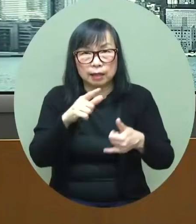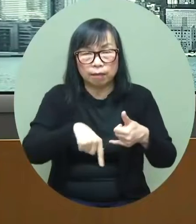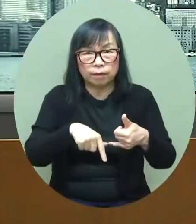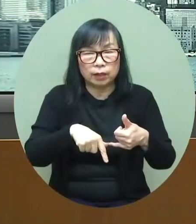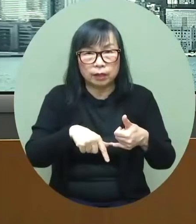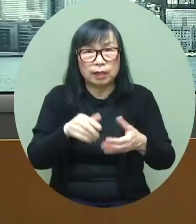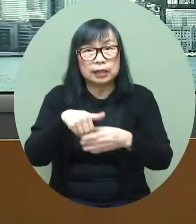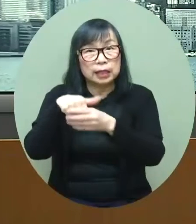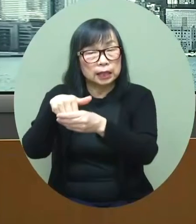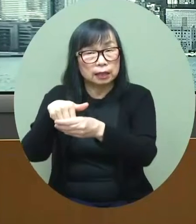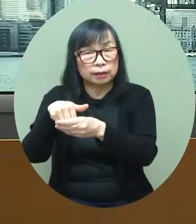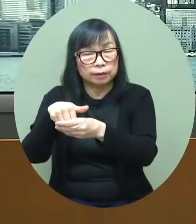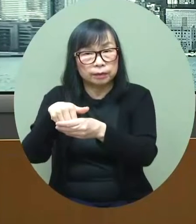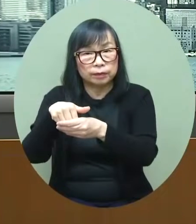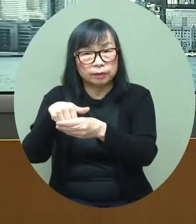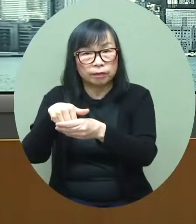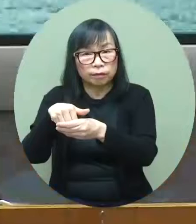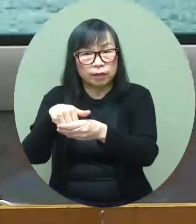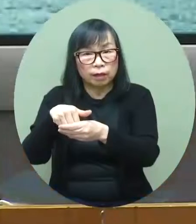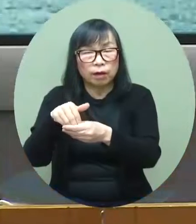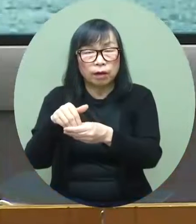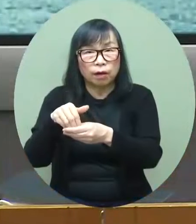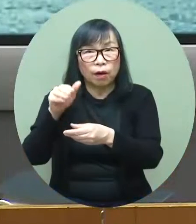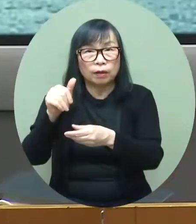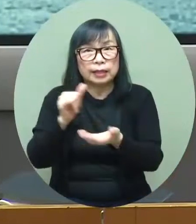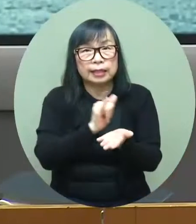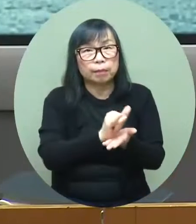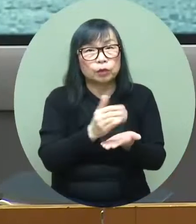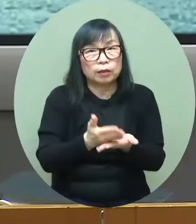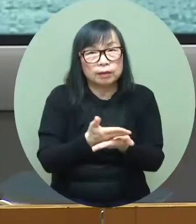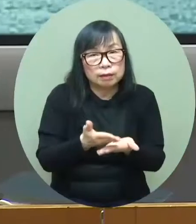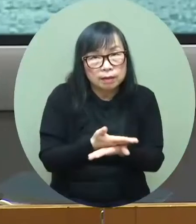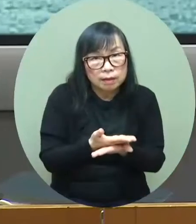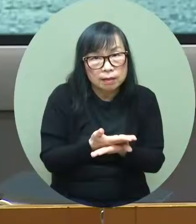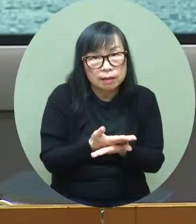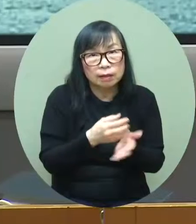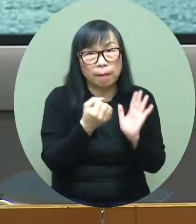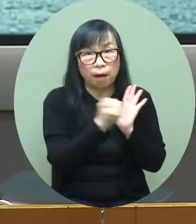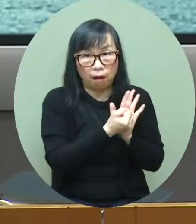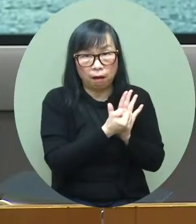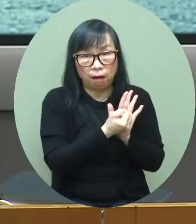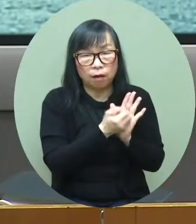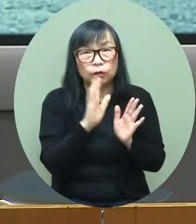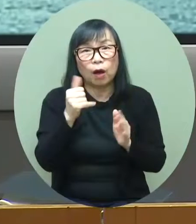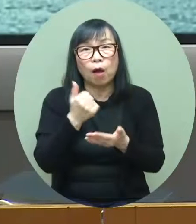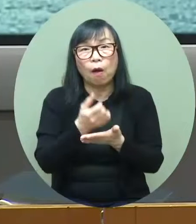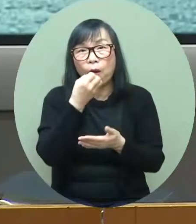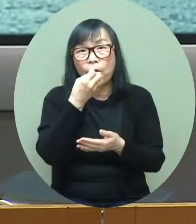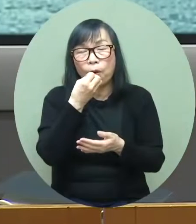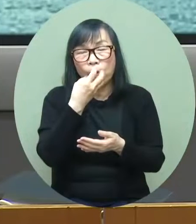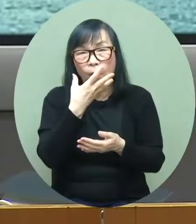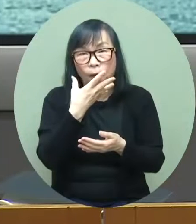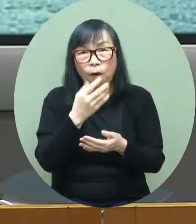佢申請咗嗰、那個可以做嗰個臨床試驗嘅牌照啦，咁就可以喺香港做呢、